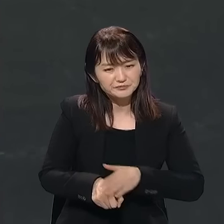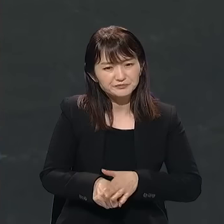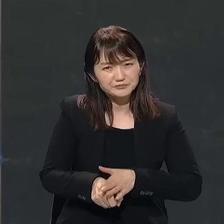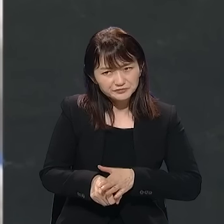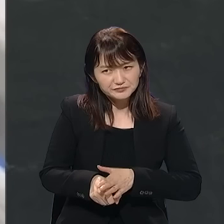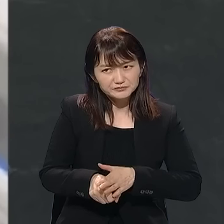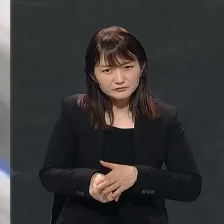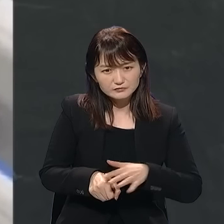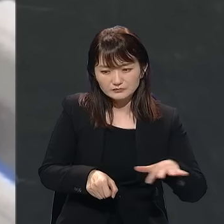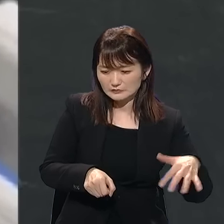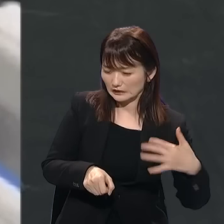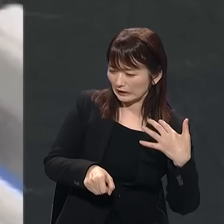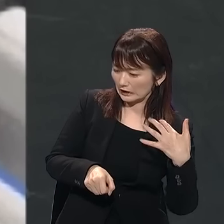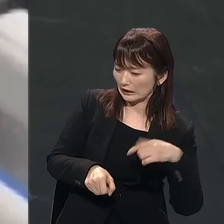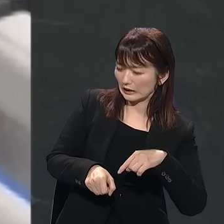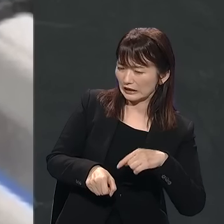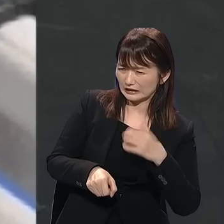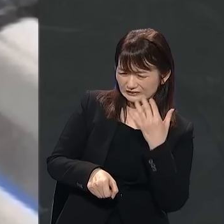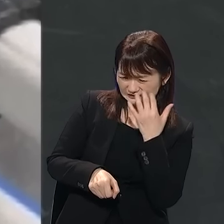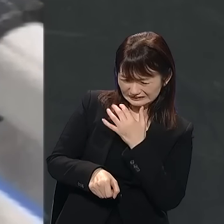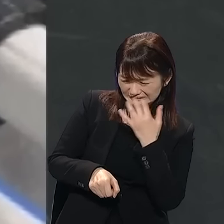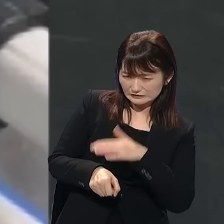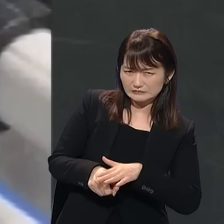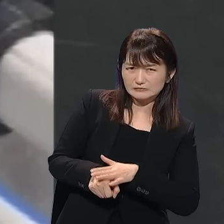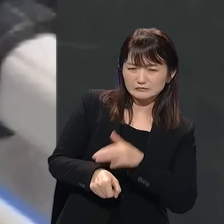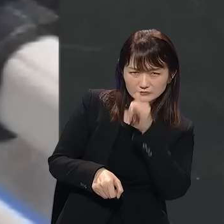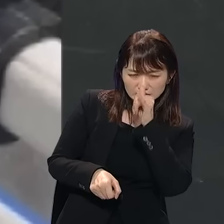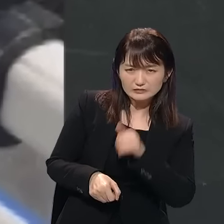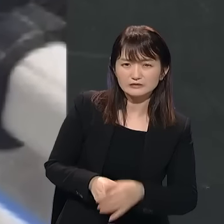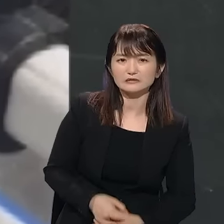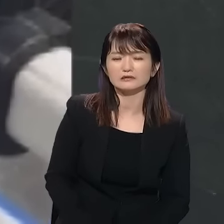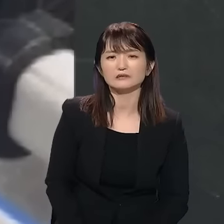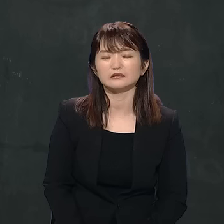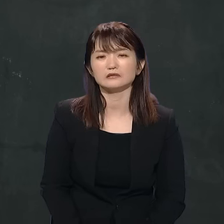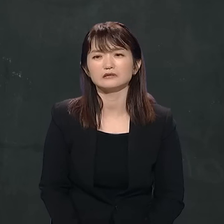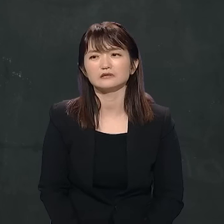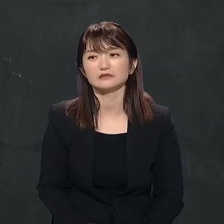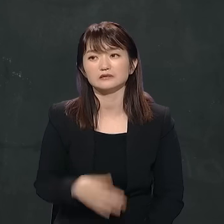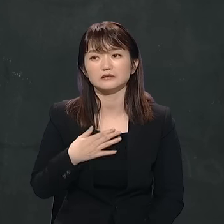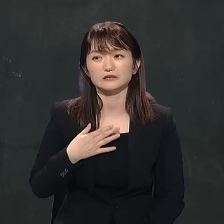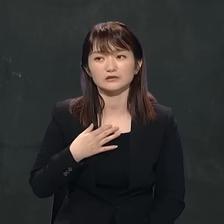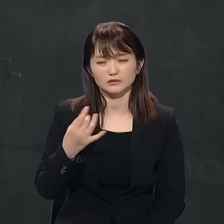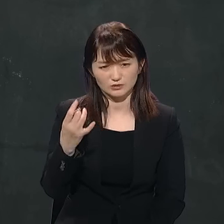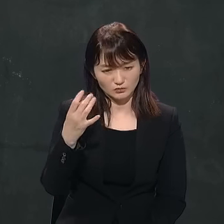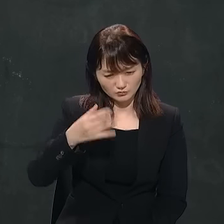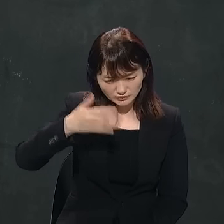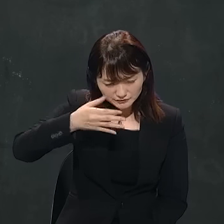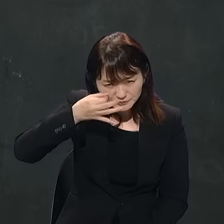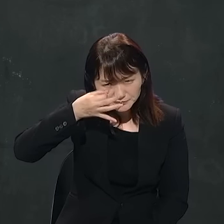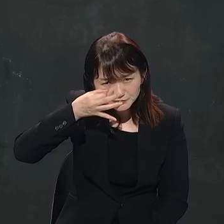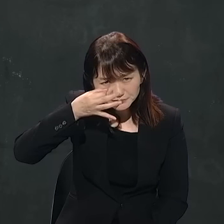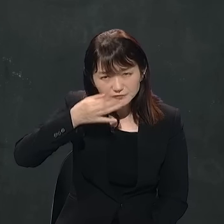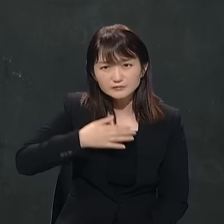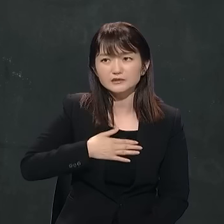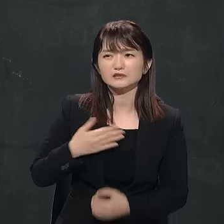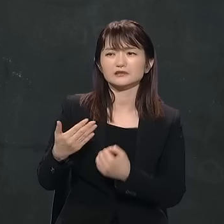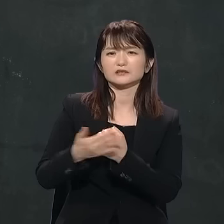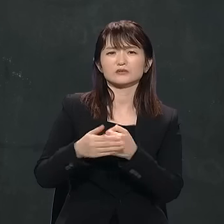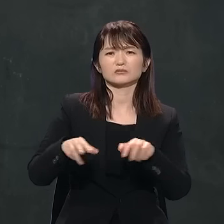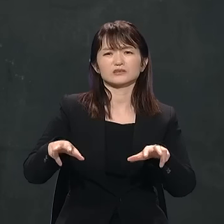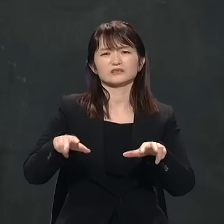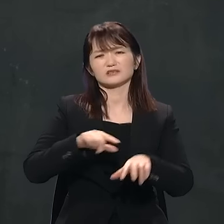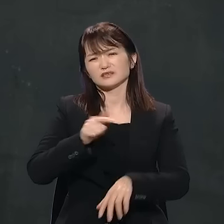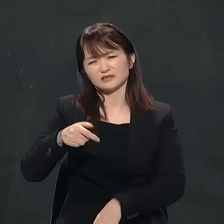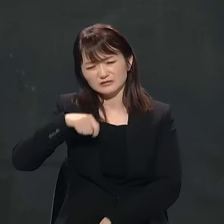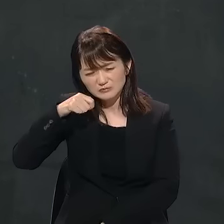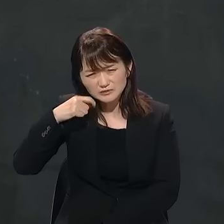목격하셨다면 버스 안에서 음란 행위를 하고 있었던 건데요 자 오교수님 저는 원본 영상을 봤거든요 그 덕분에 저녁을 지금 못 먹고